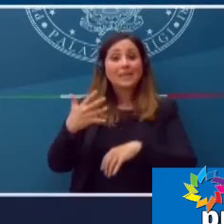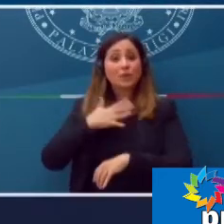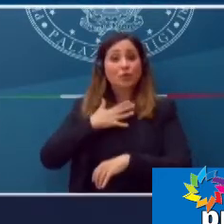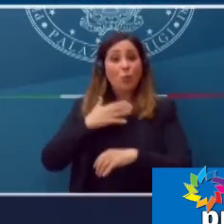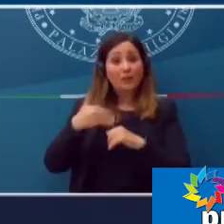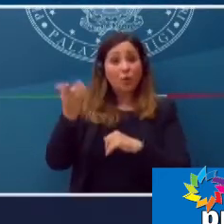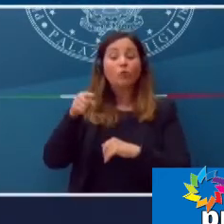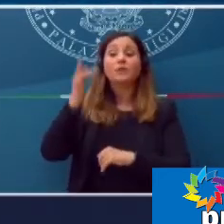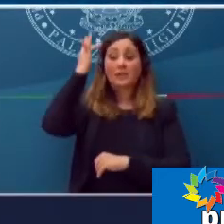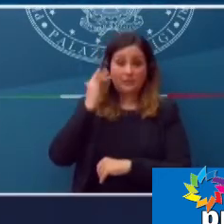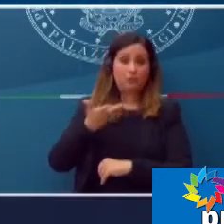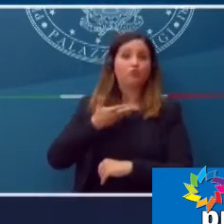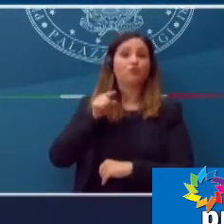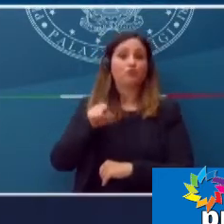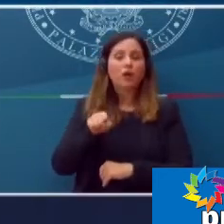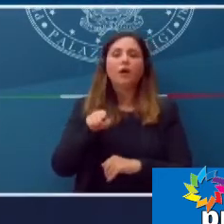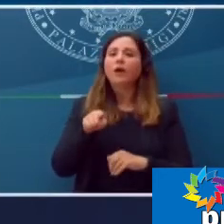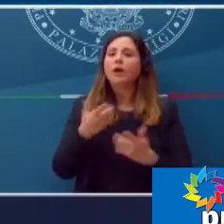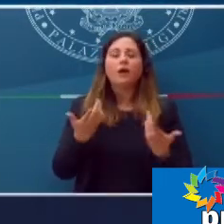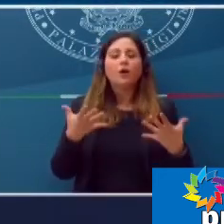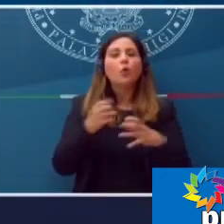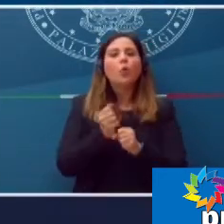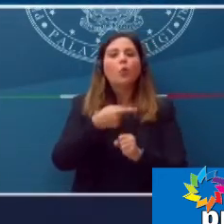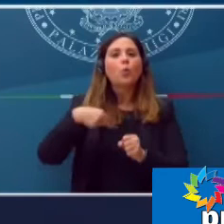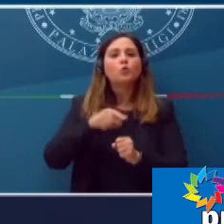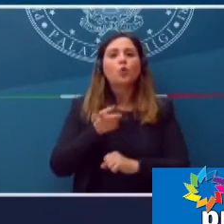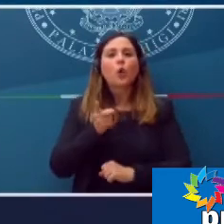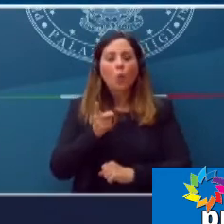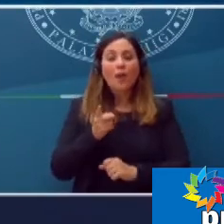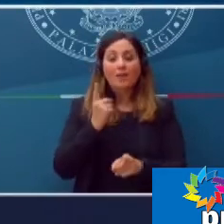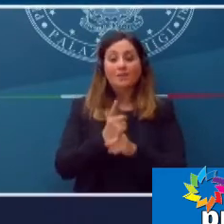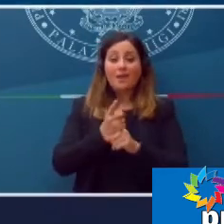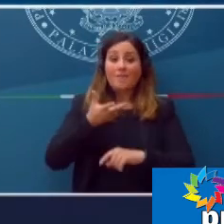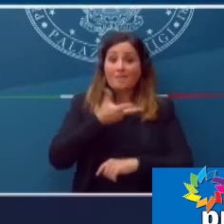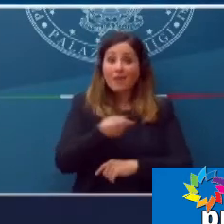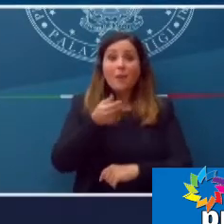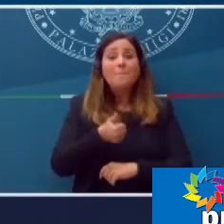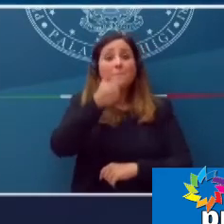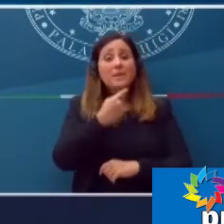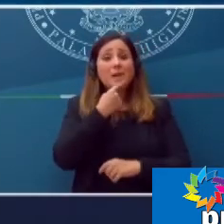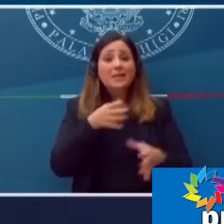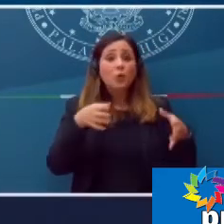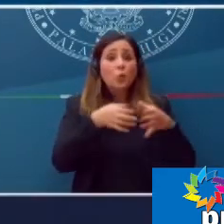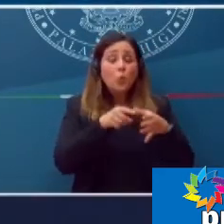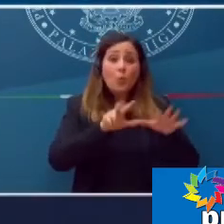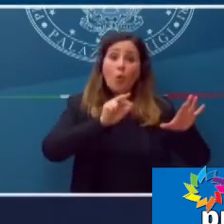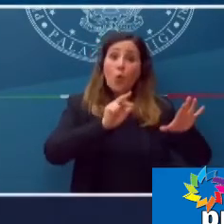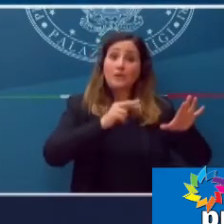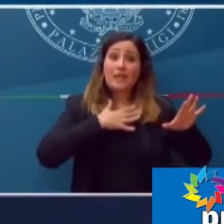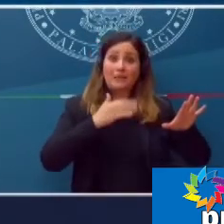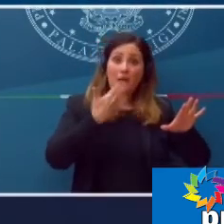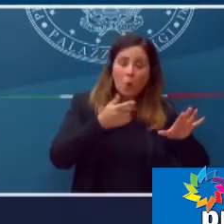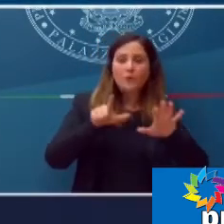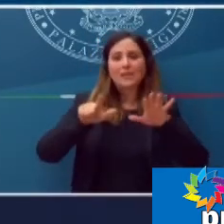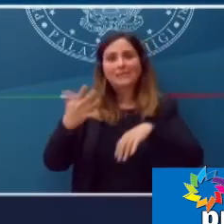La conclusione di questo è che bisogna vaccinare prioritariamente quelli che hanno più di 80, quelli che hanno più di 75 e poi